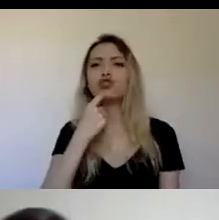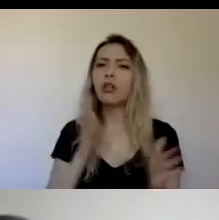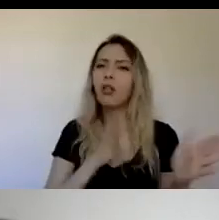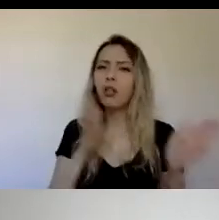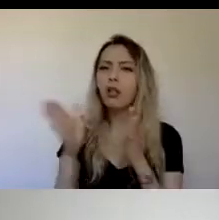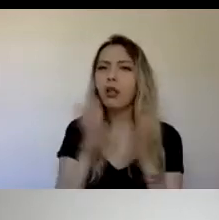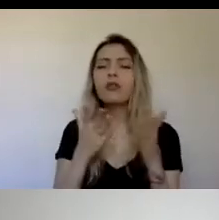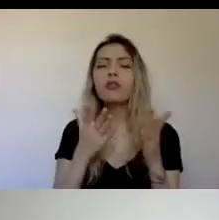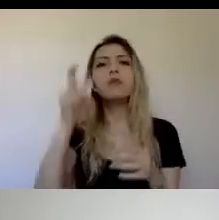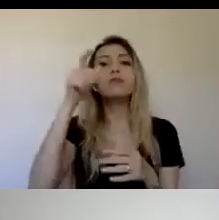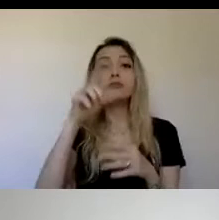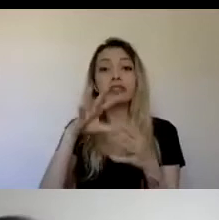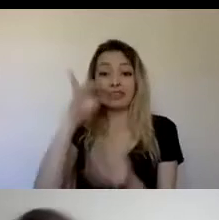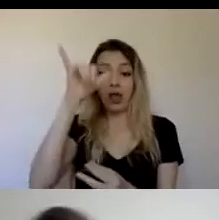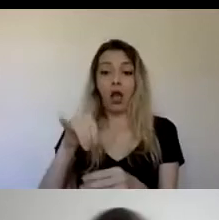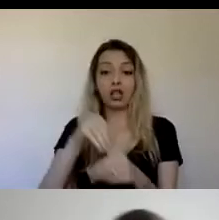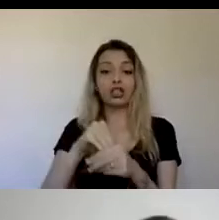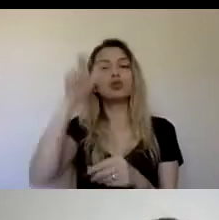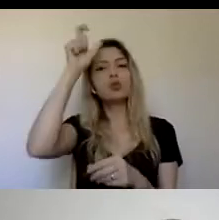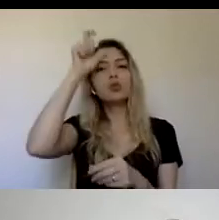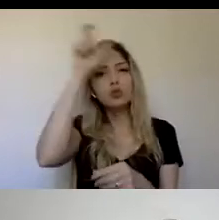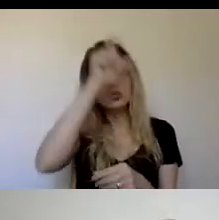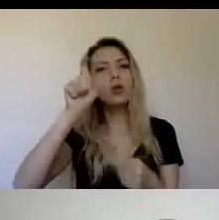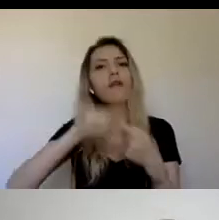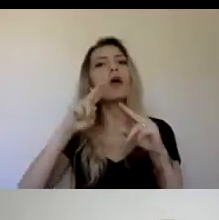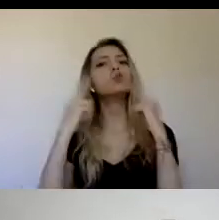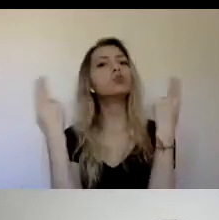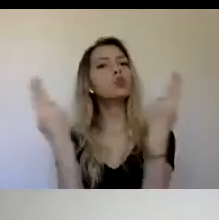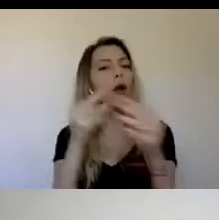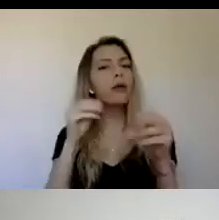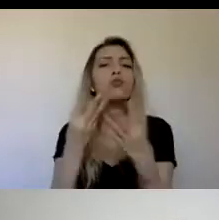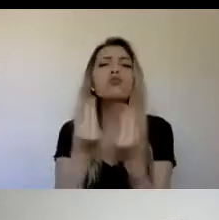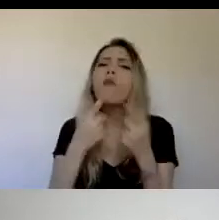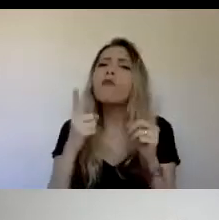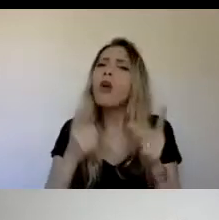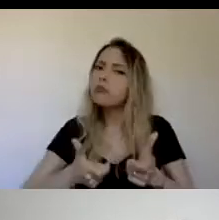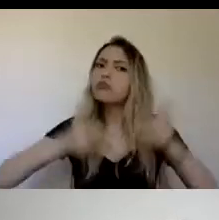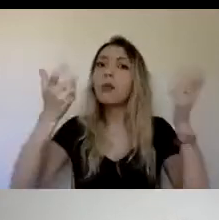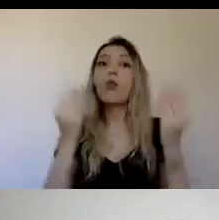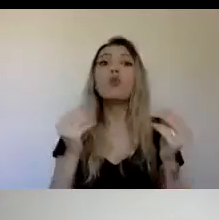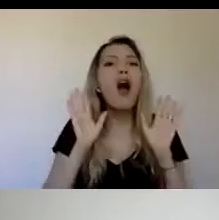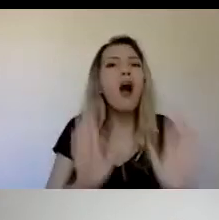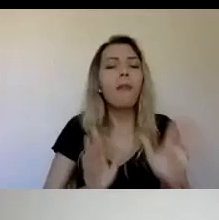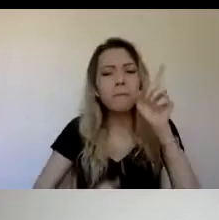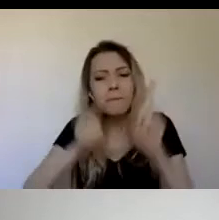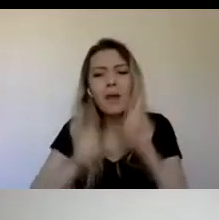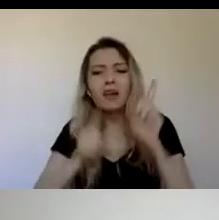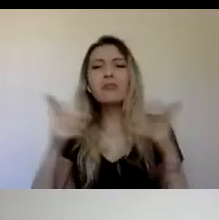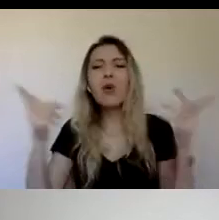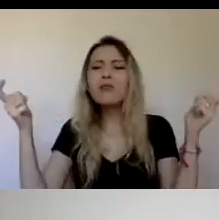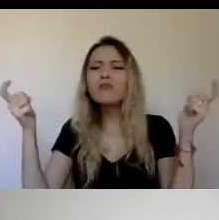pek çok gelişme oldu. Ama pek çok gelişmenin de olmadığını hepimiz çok iyi yaşayarak görüyoruz ve